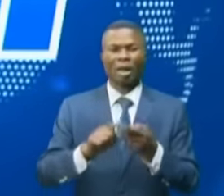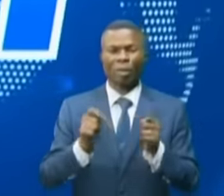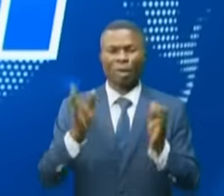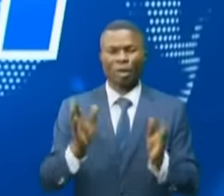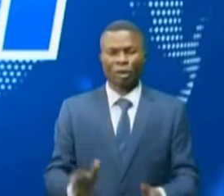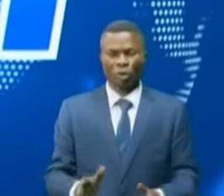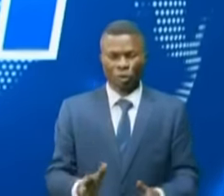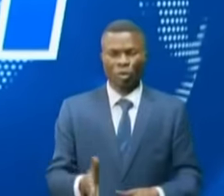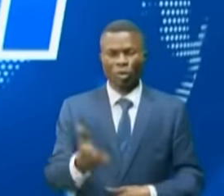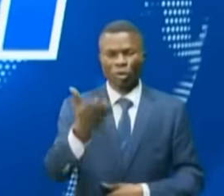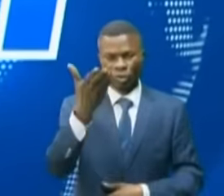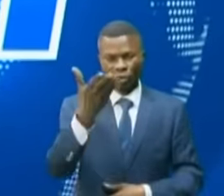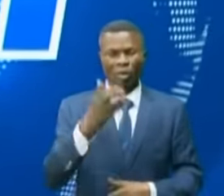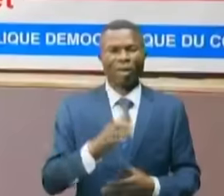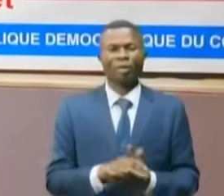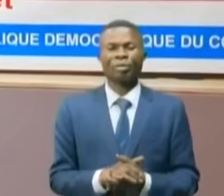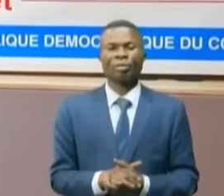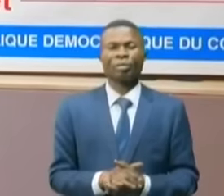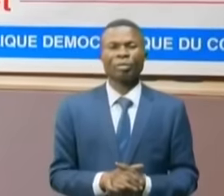Doumbou et Sirombolé.